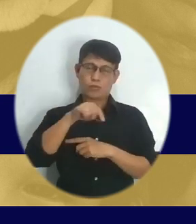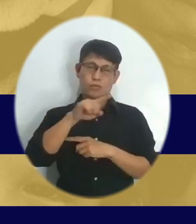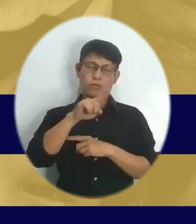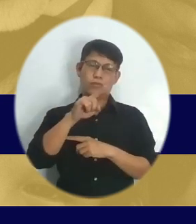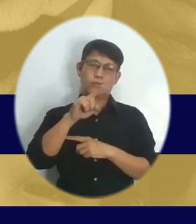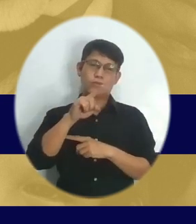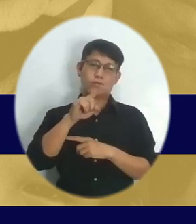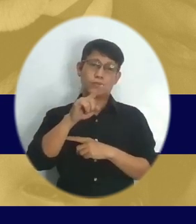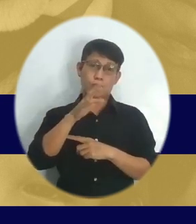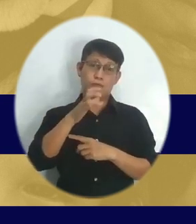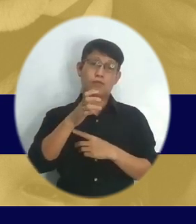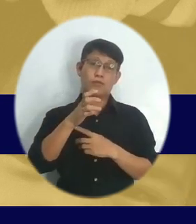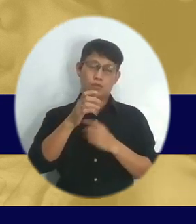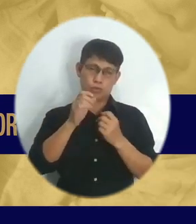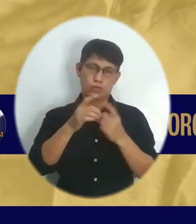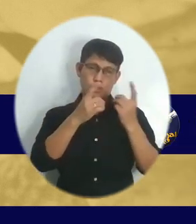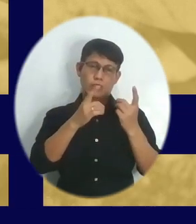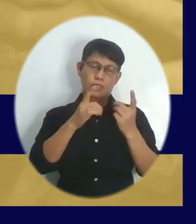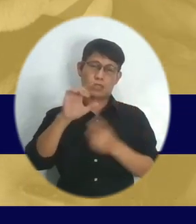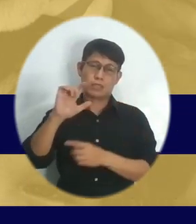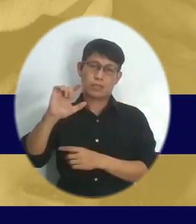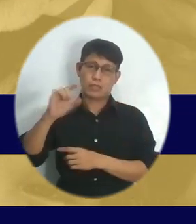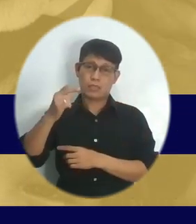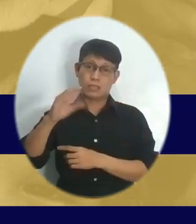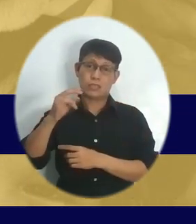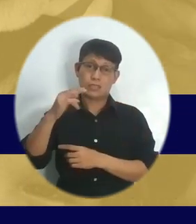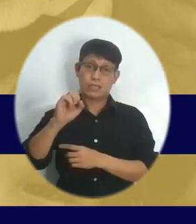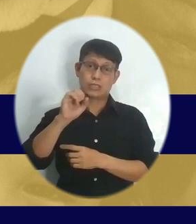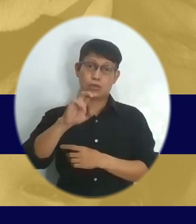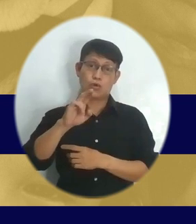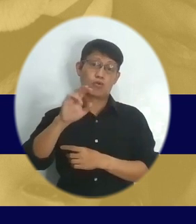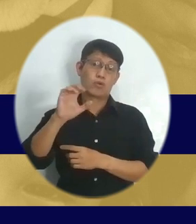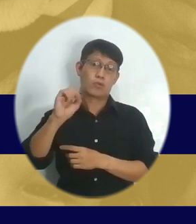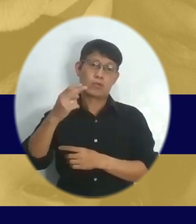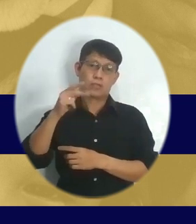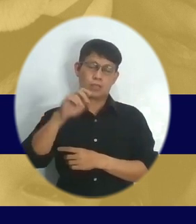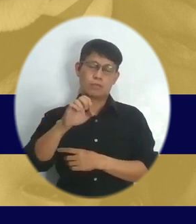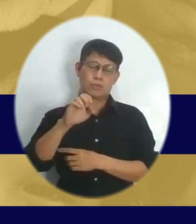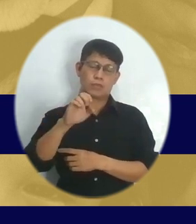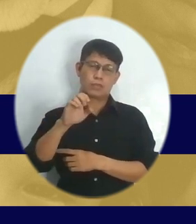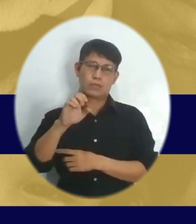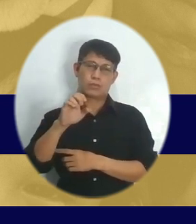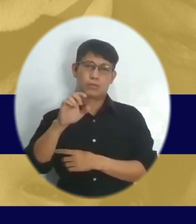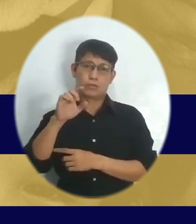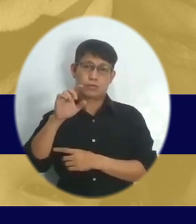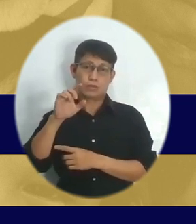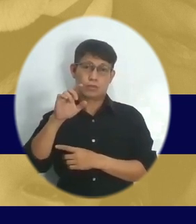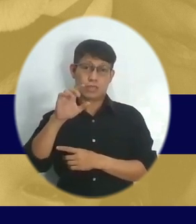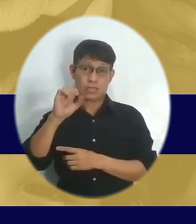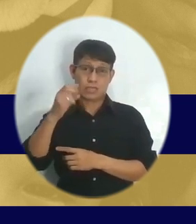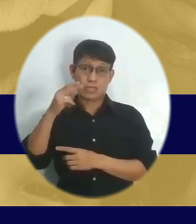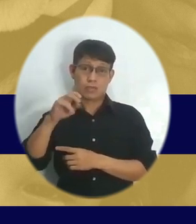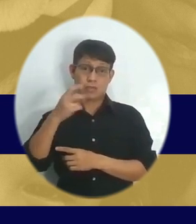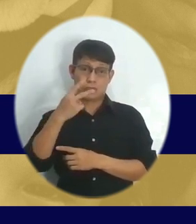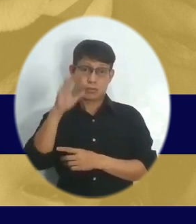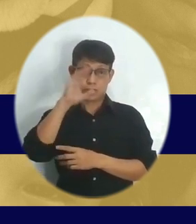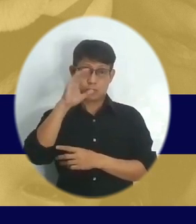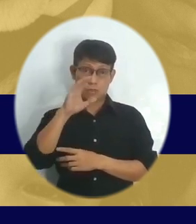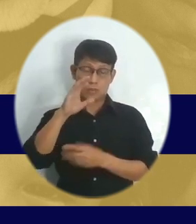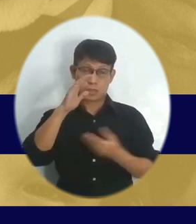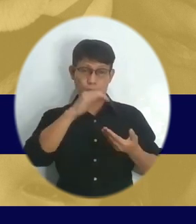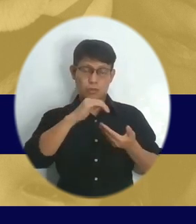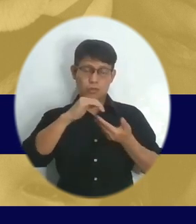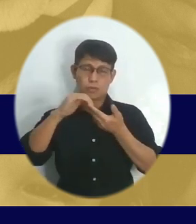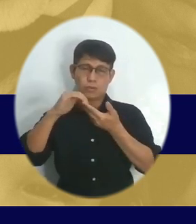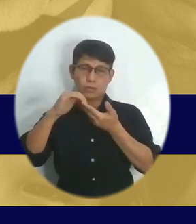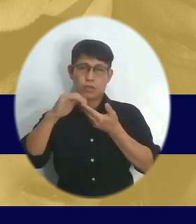kayo mag-donate sa pamamagitan ng GCash o pwede rin kayo mag-donate sa pamamagitan ng Shopee. Sa Shopee, hanapin nyo